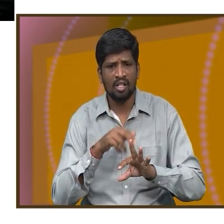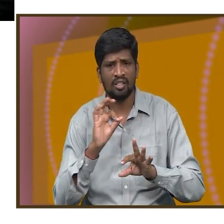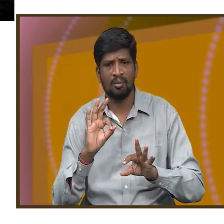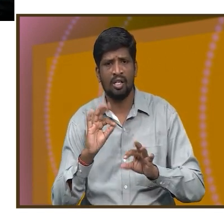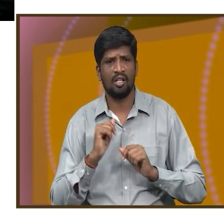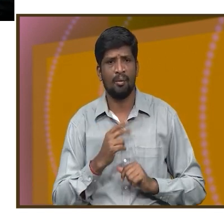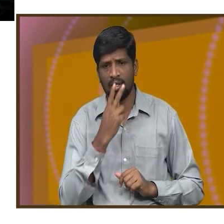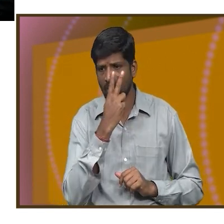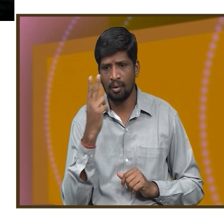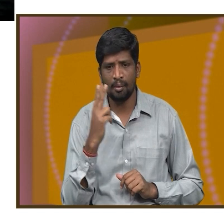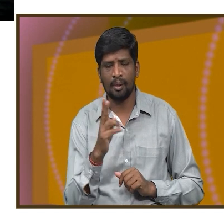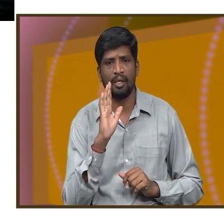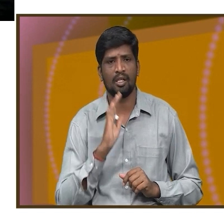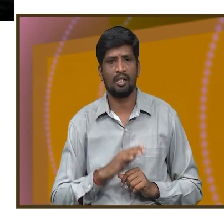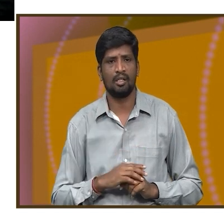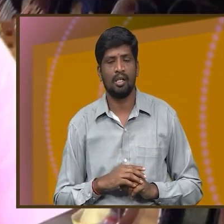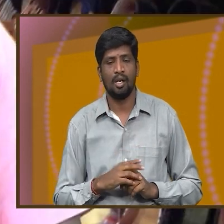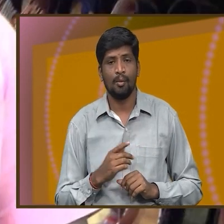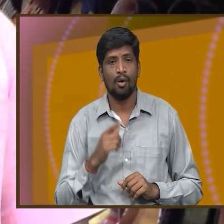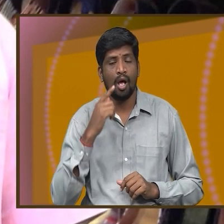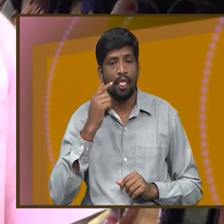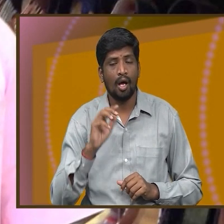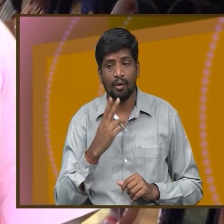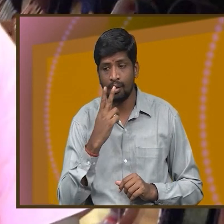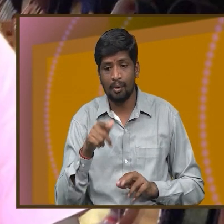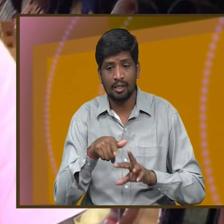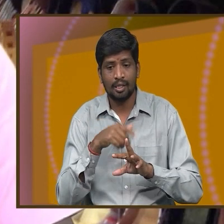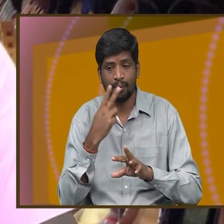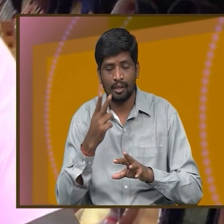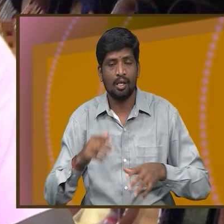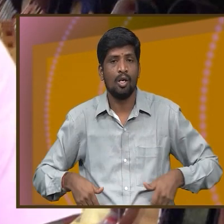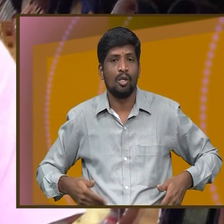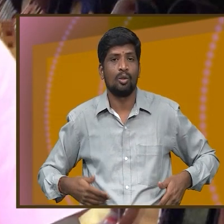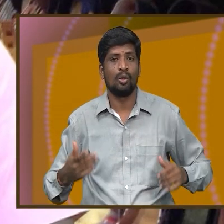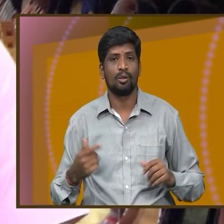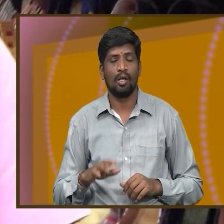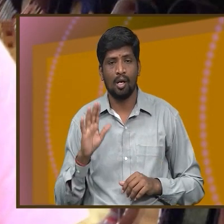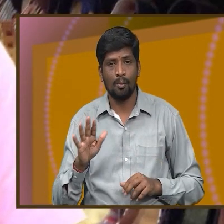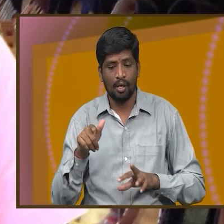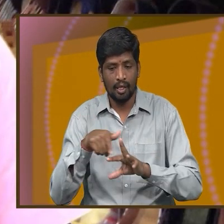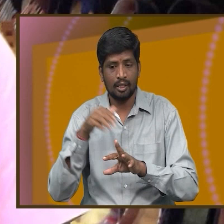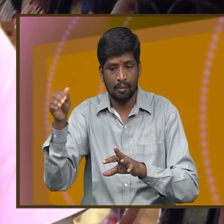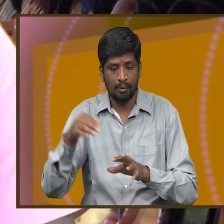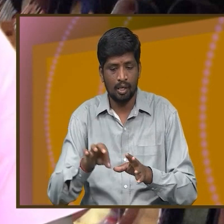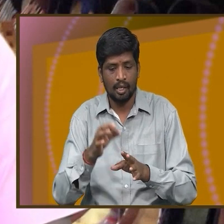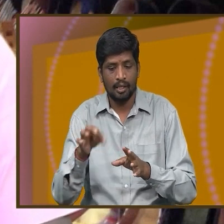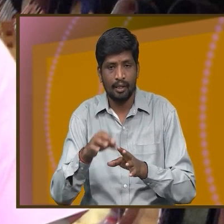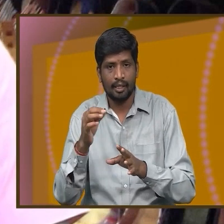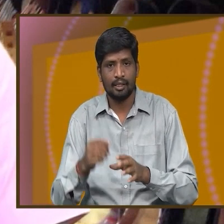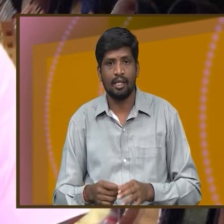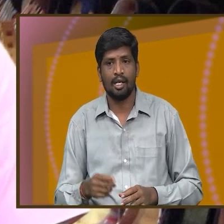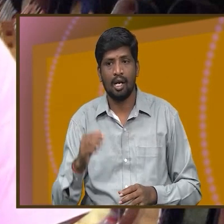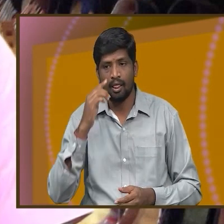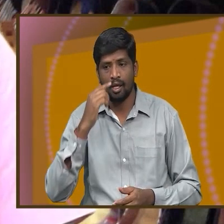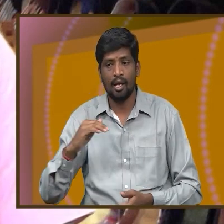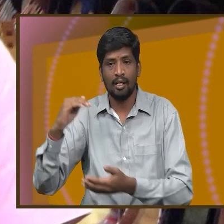செய்யுது இருக்கிறது. அப்போது அவருக்கு ஒரே சந்தோஷம். சே, எப்படியும் இந்த செருப்பை வந்து நாம் தைத்து விட்டால் 2 ரூபா அந்த